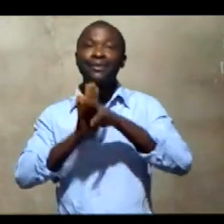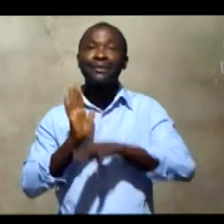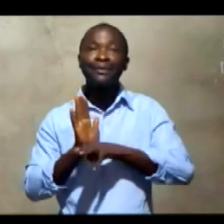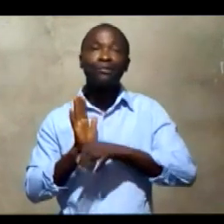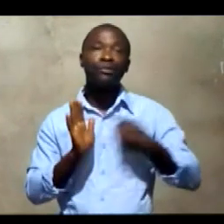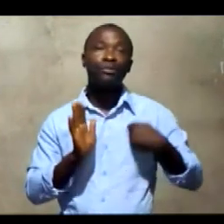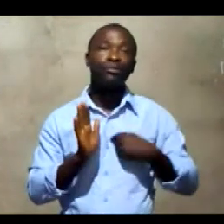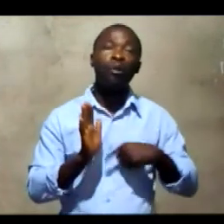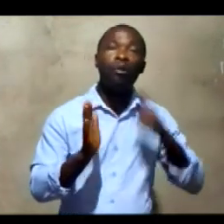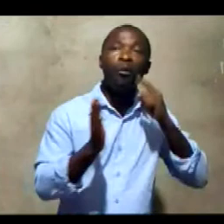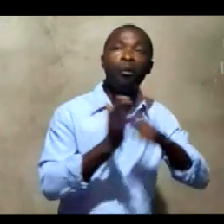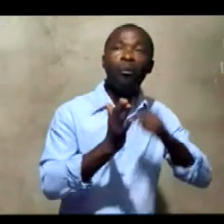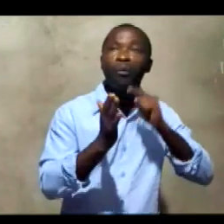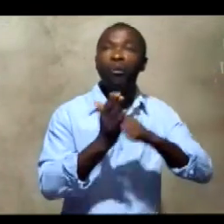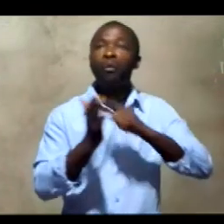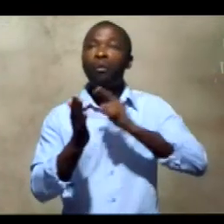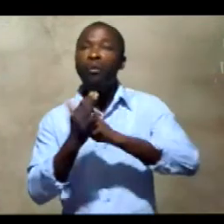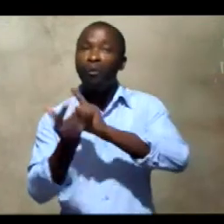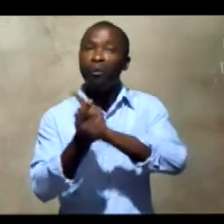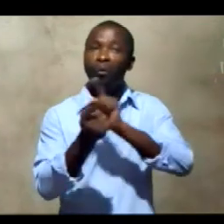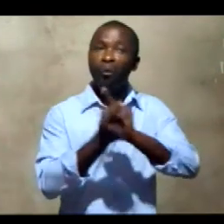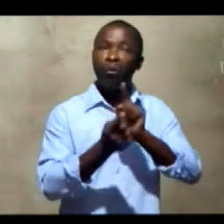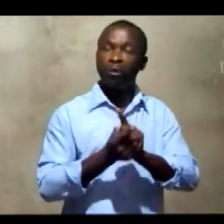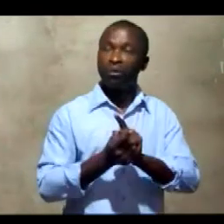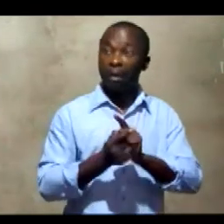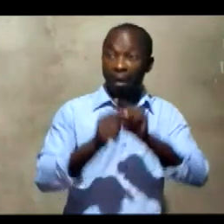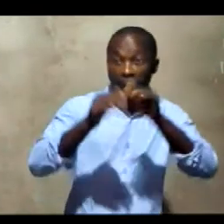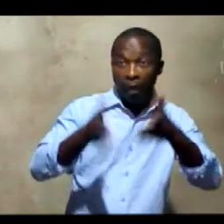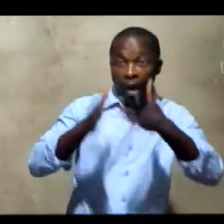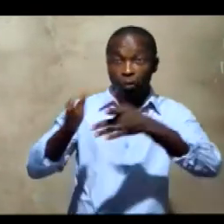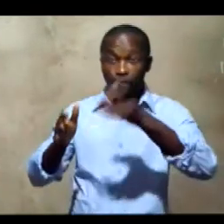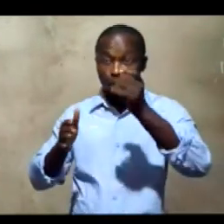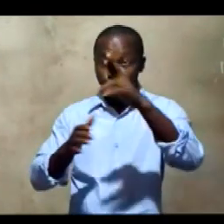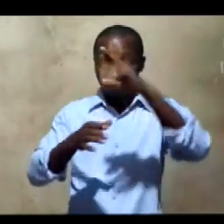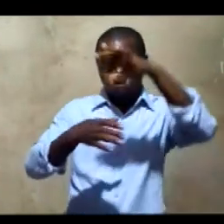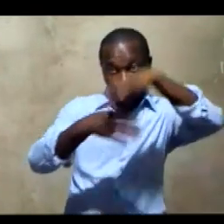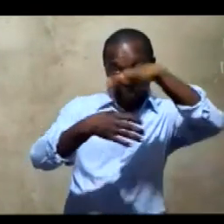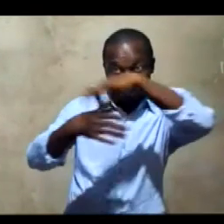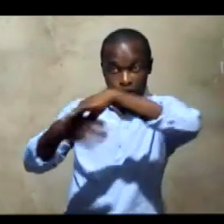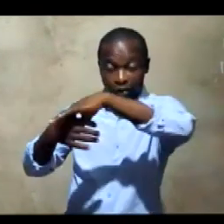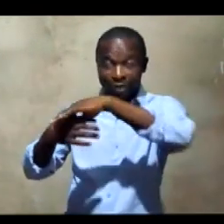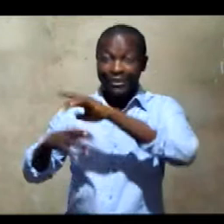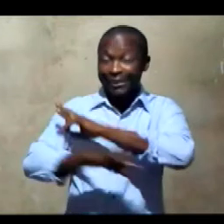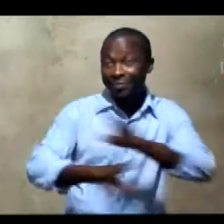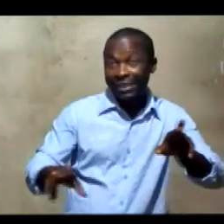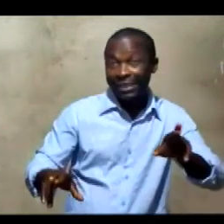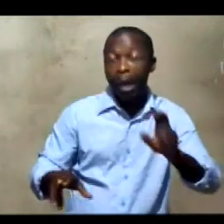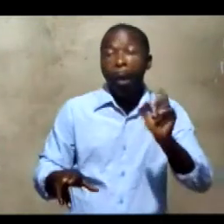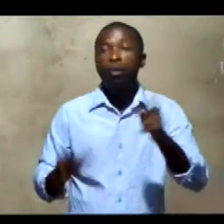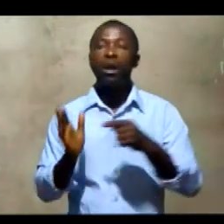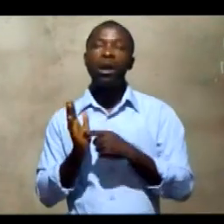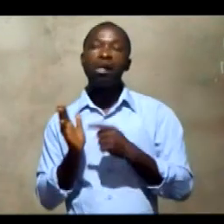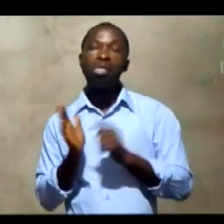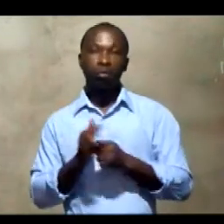l'effectivité de la mise à disposition des listes électorales provisoires, l'état de distribution des cartes